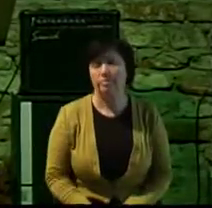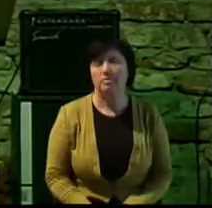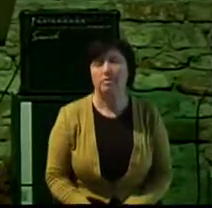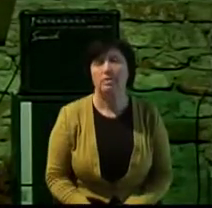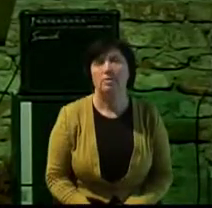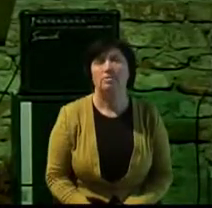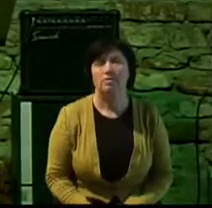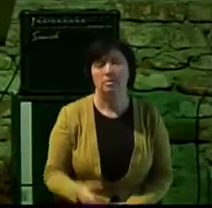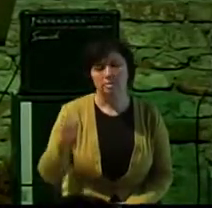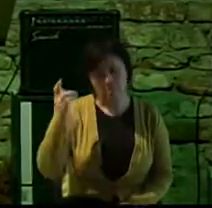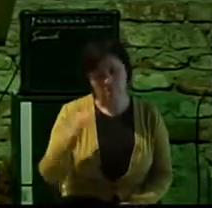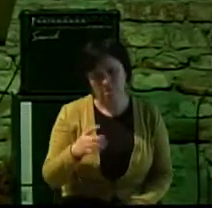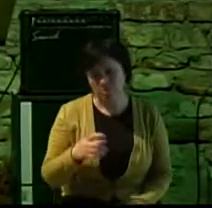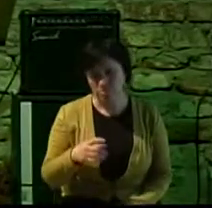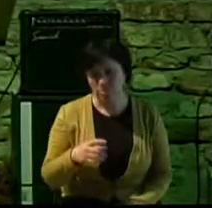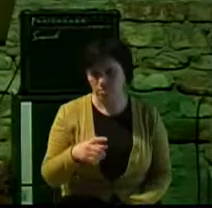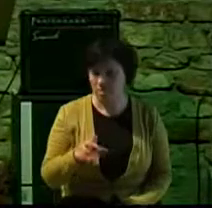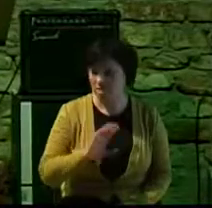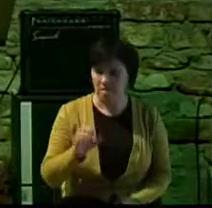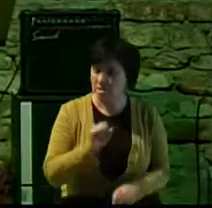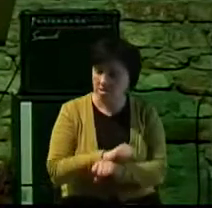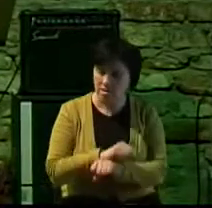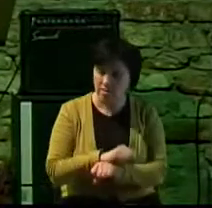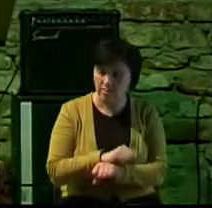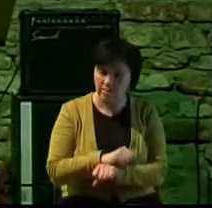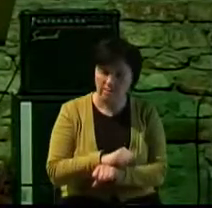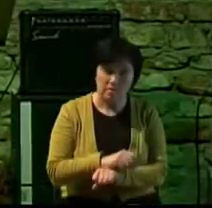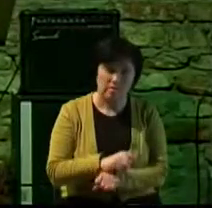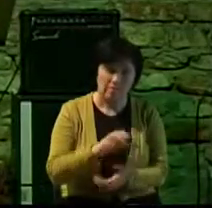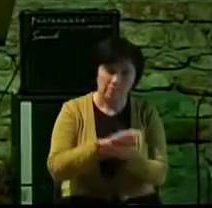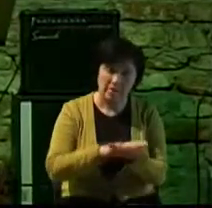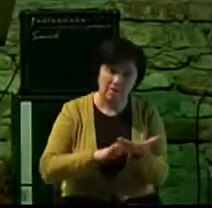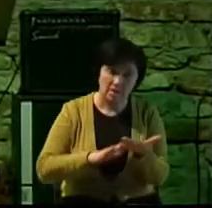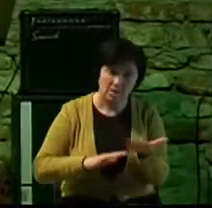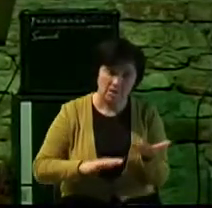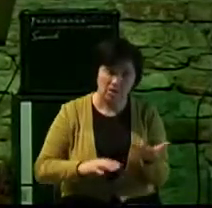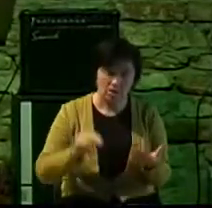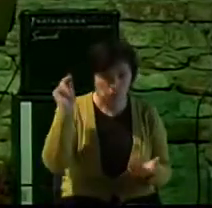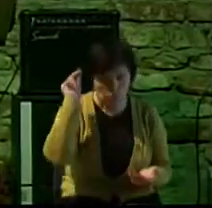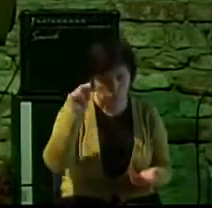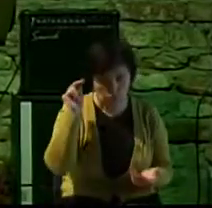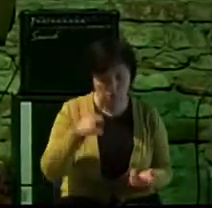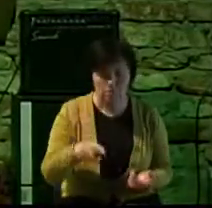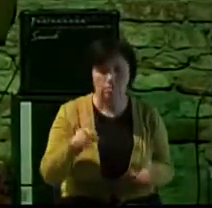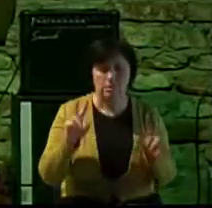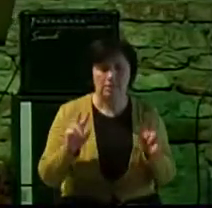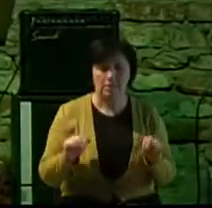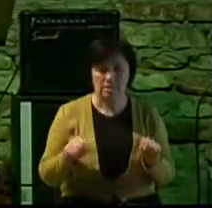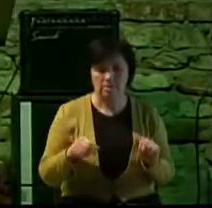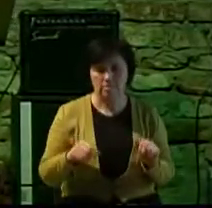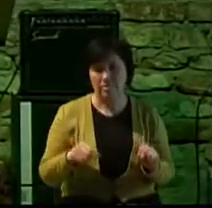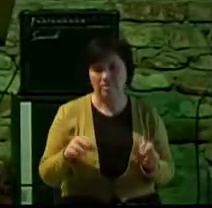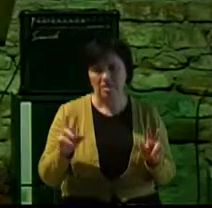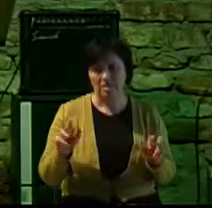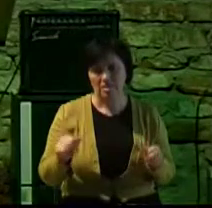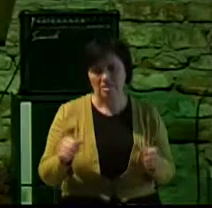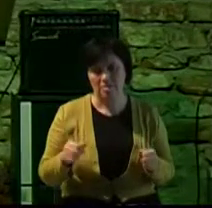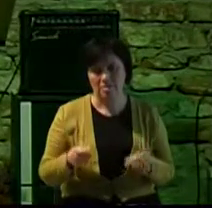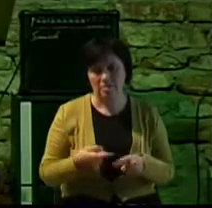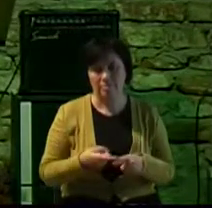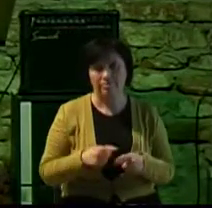Но Господь на этом не останавливается. Он продолжает учить на эту тему. Эта тема, конечно,